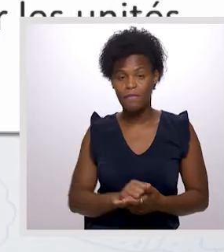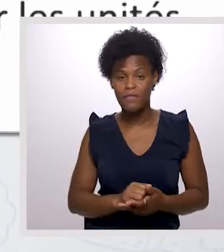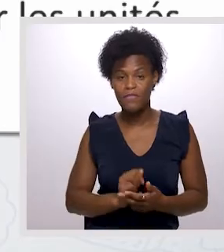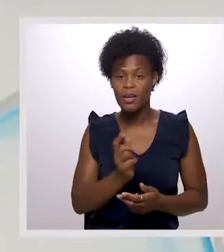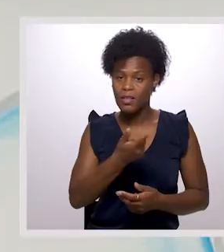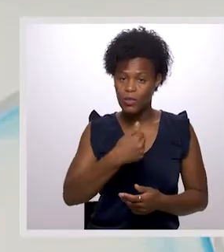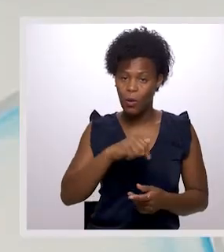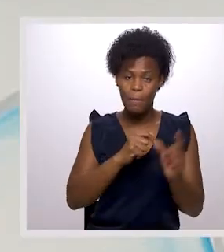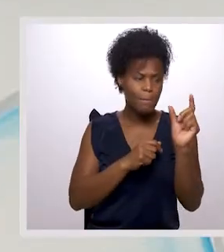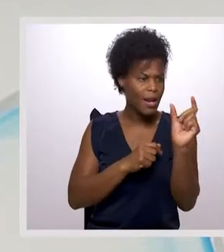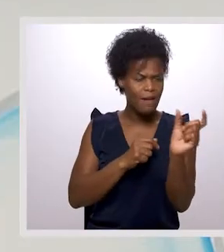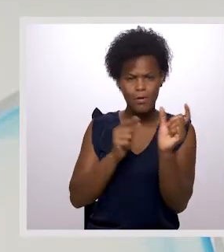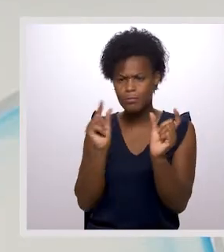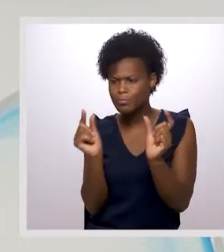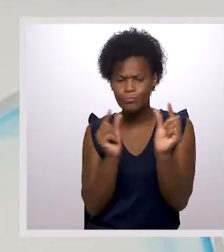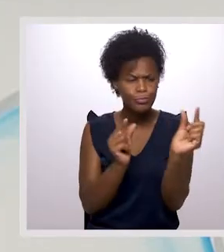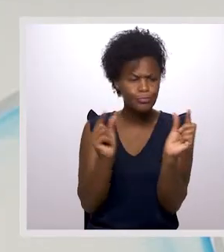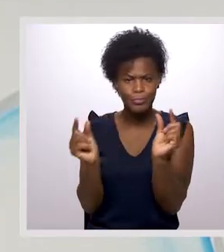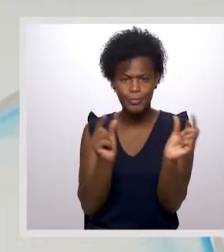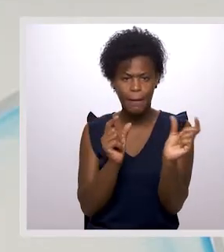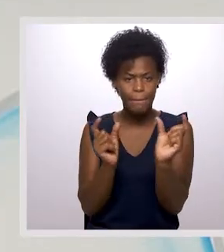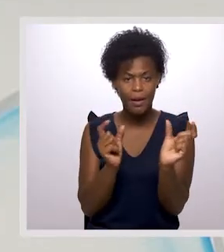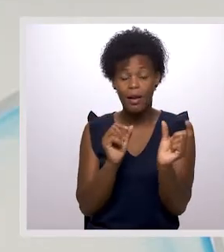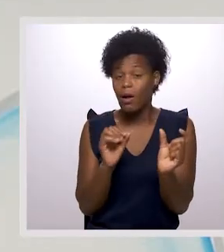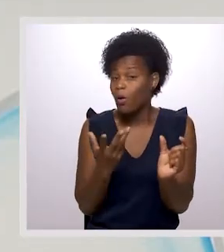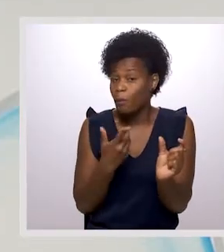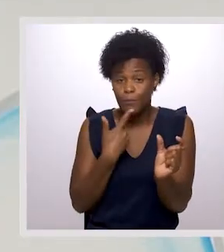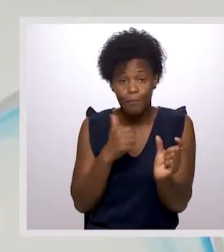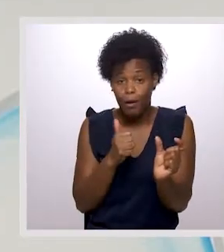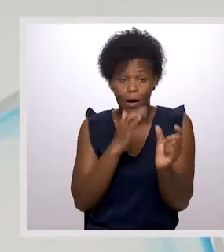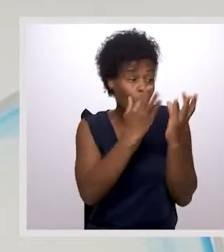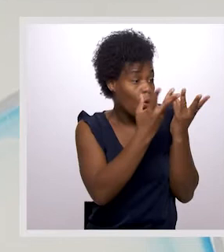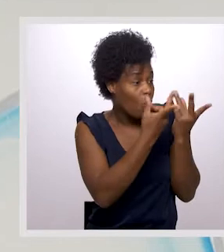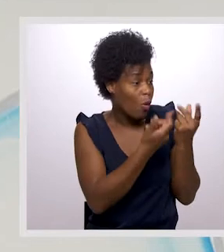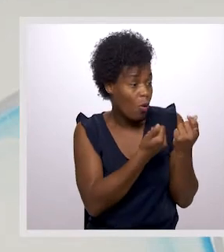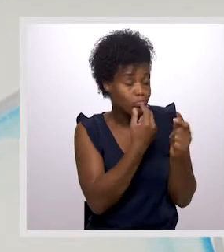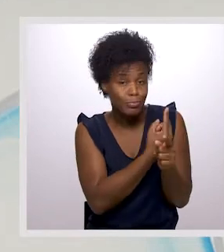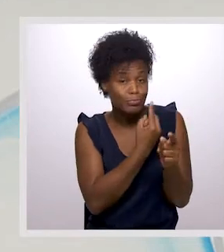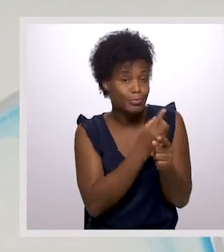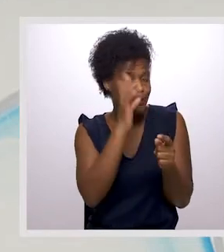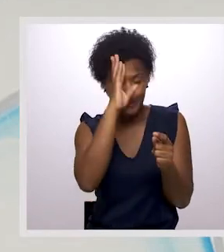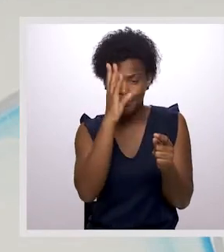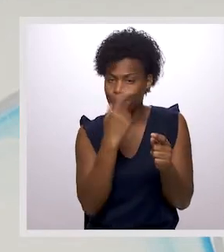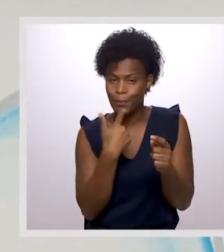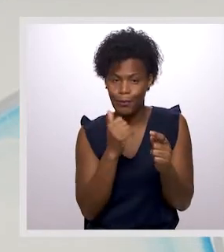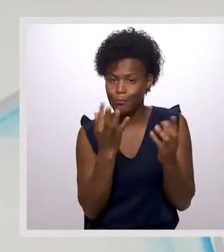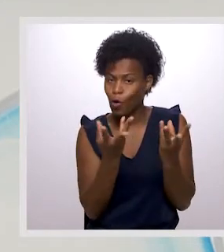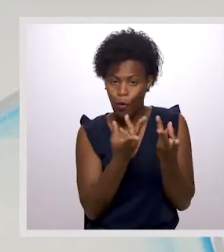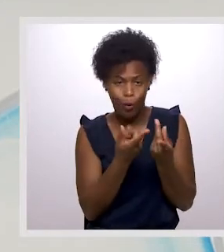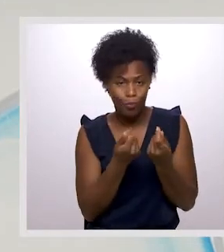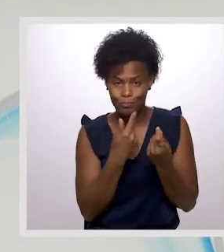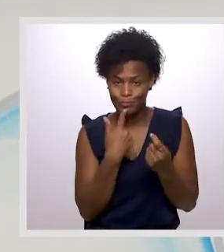essas palavrinhas quand on ne peut pas compter les unités. Ou seja, não conseguimos